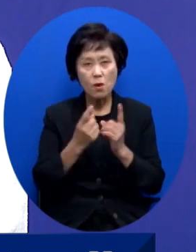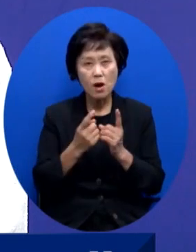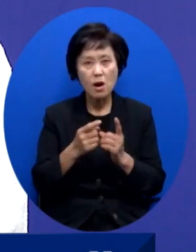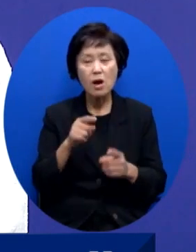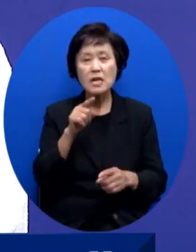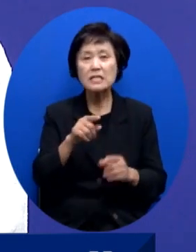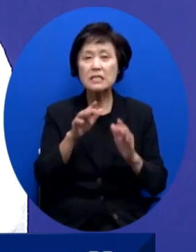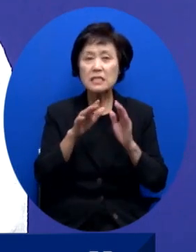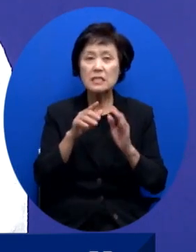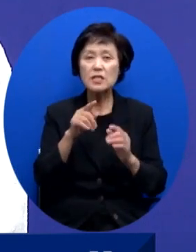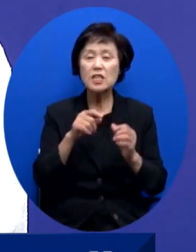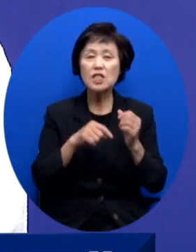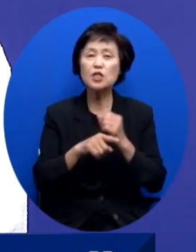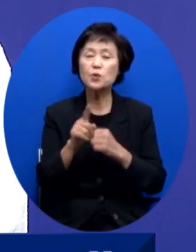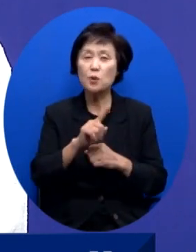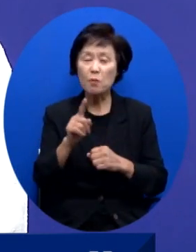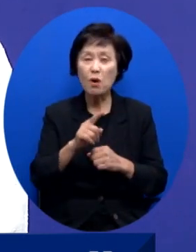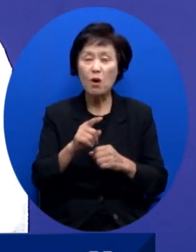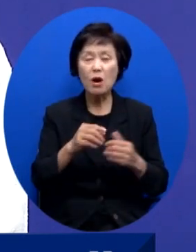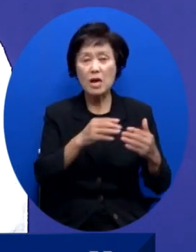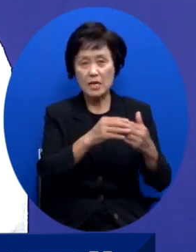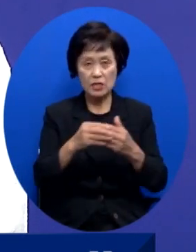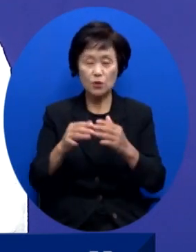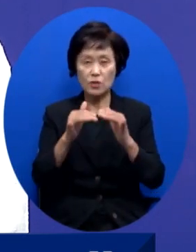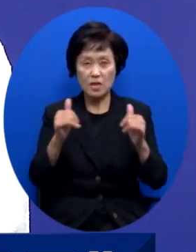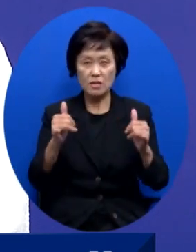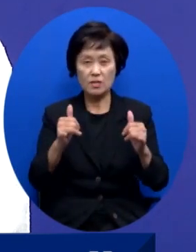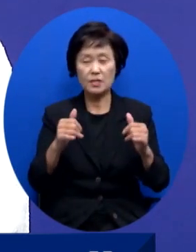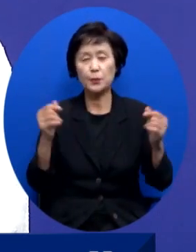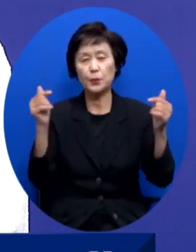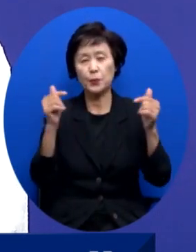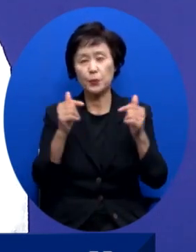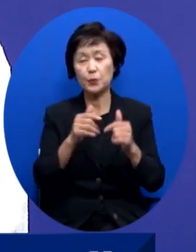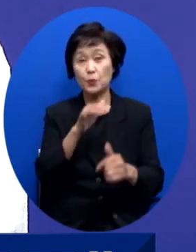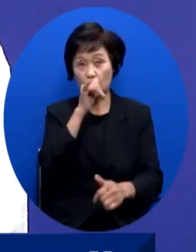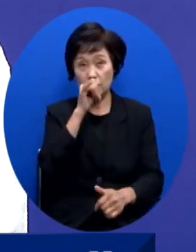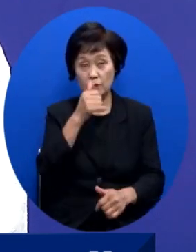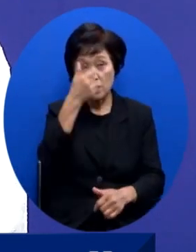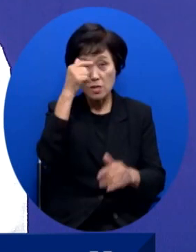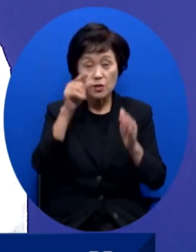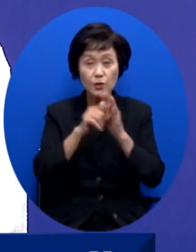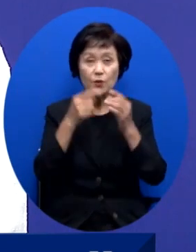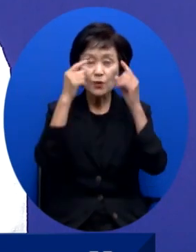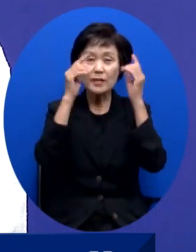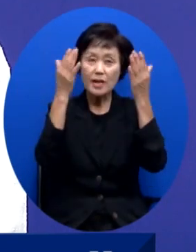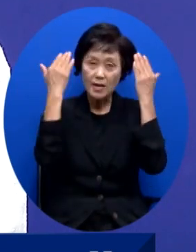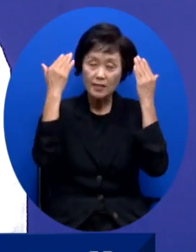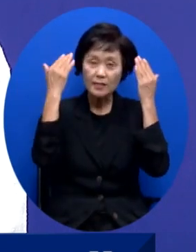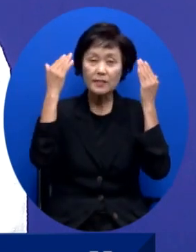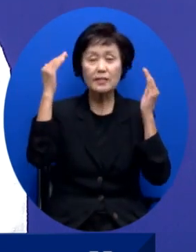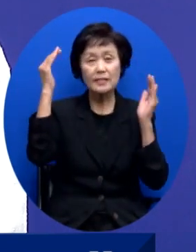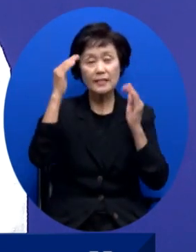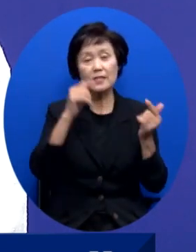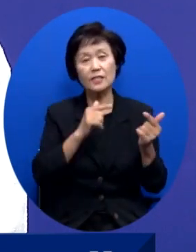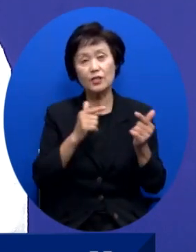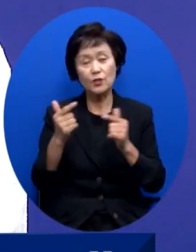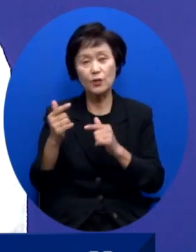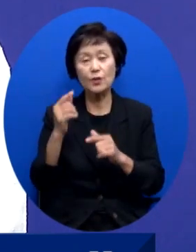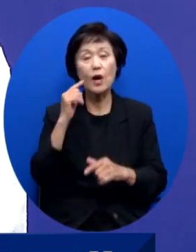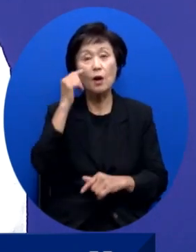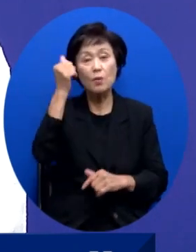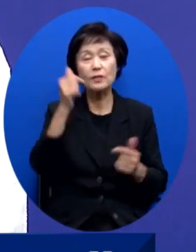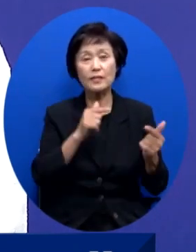이끌어줄 크리스천 청년 리더십도 사라지고 있다는 겁니다. 이런 가운데 기독 대학생들과 목회자들이 서로의 마음을